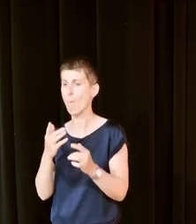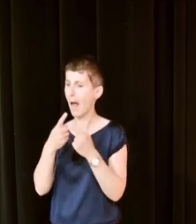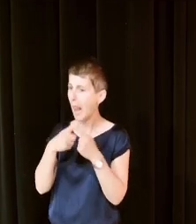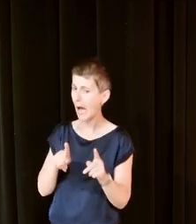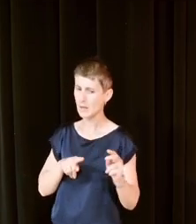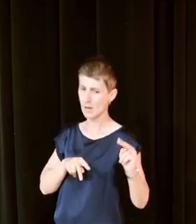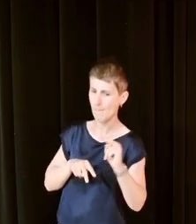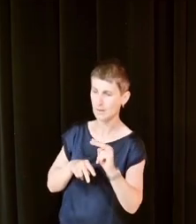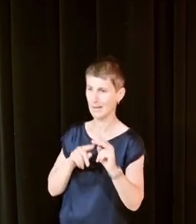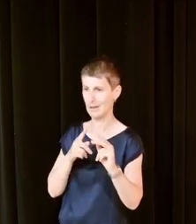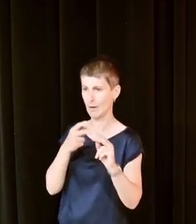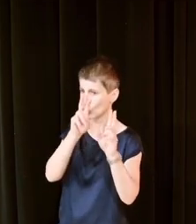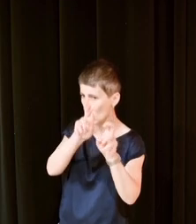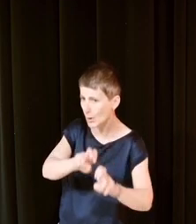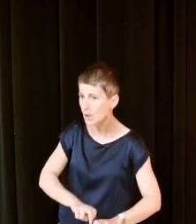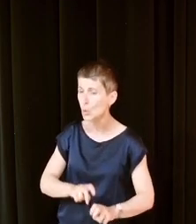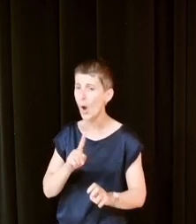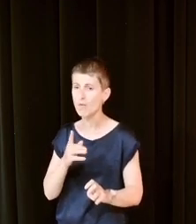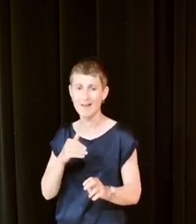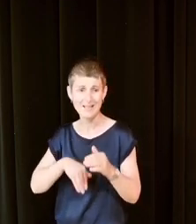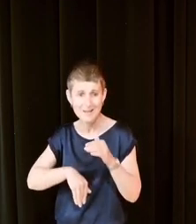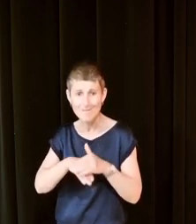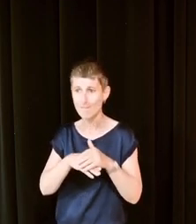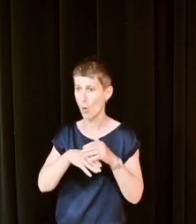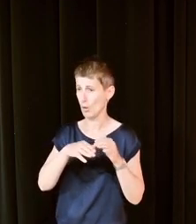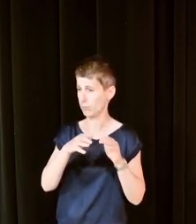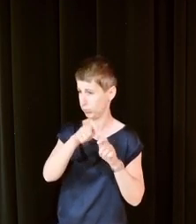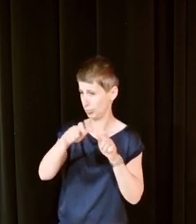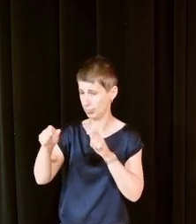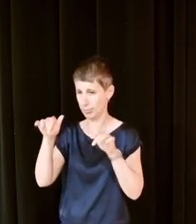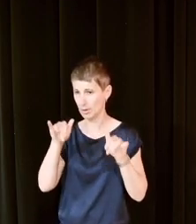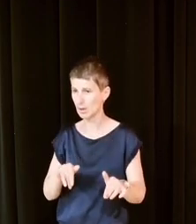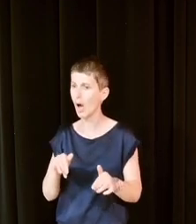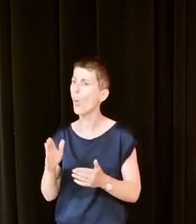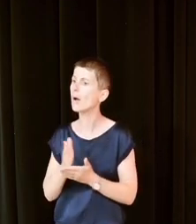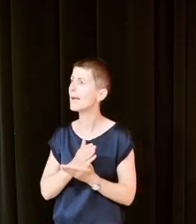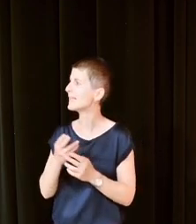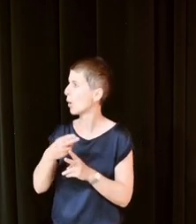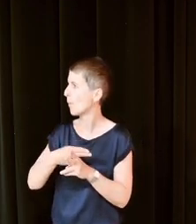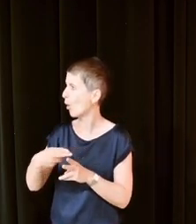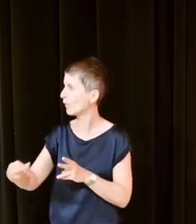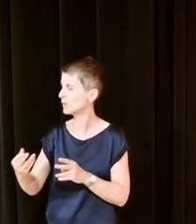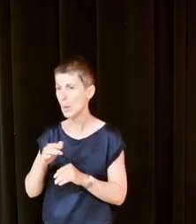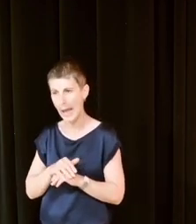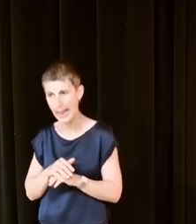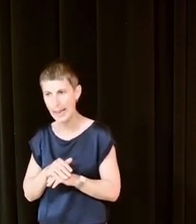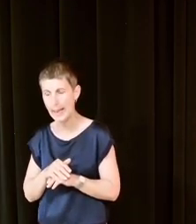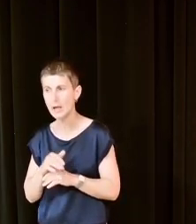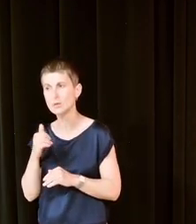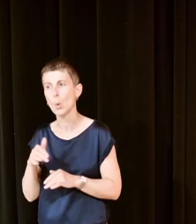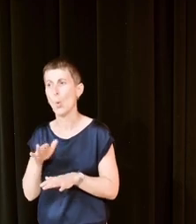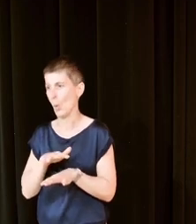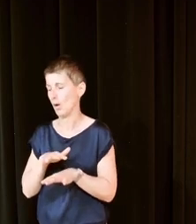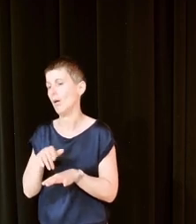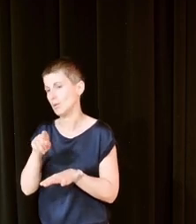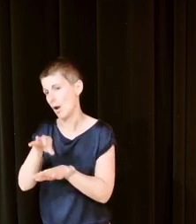auch wenn wir uns noch nicht ganz sicher sind. Und das ist aber interprofessionell, finde ich, manchmal ein bisschen herausfordernd. Wir sind in der Leitlinie alles gut, aber es war dann auch